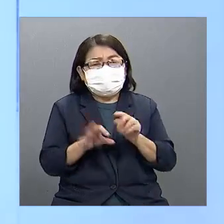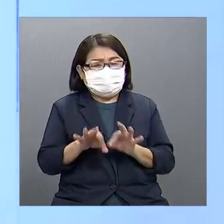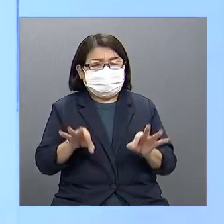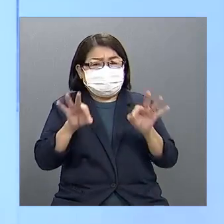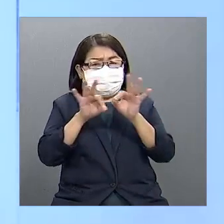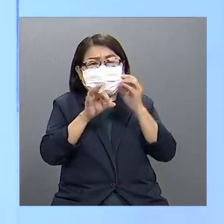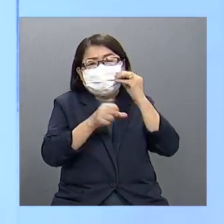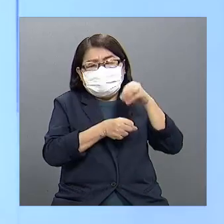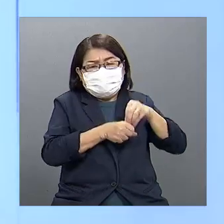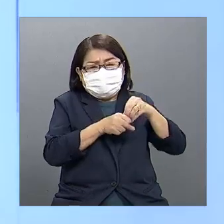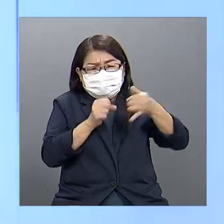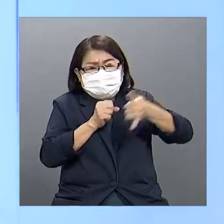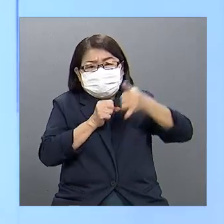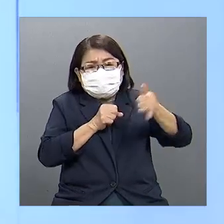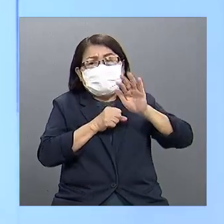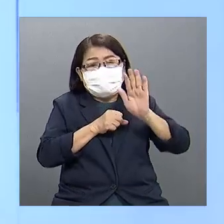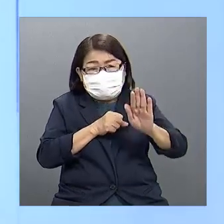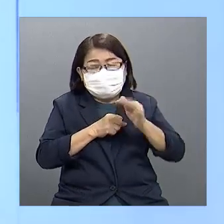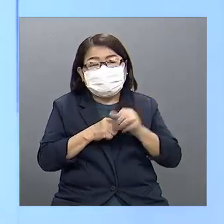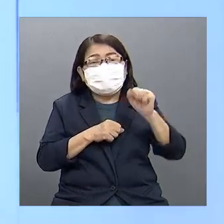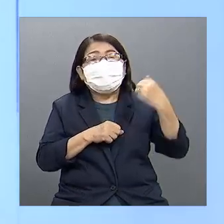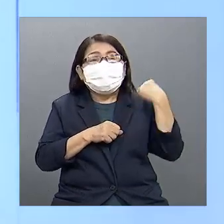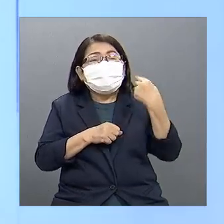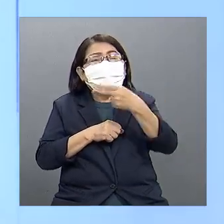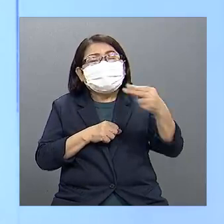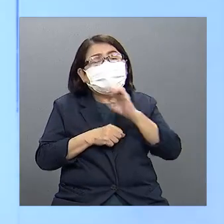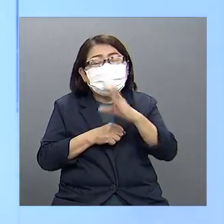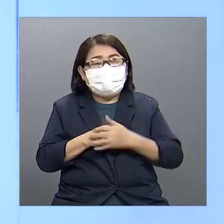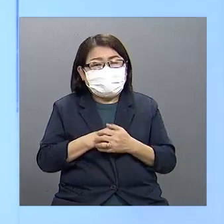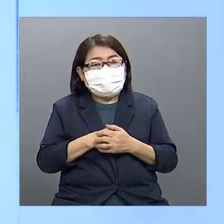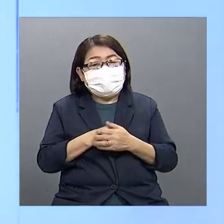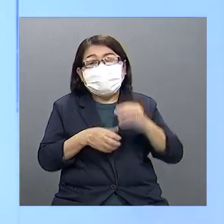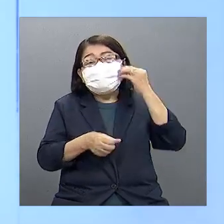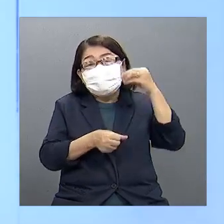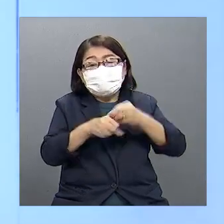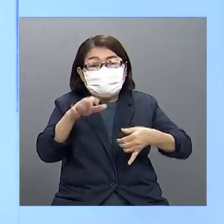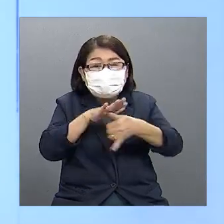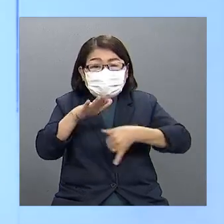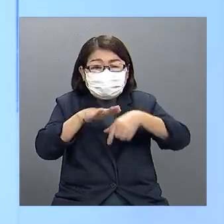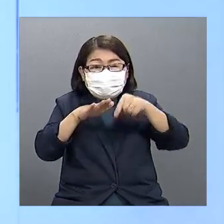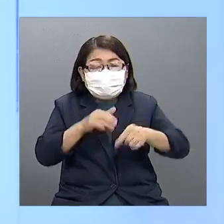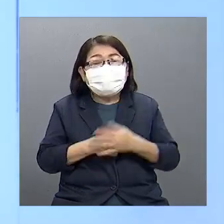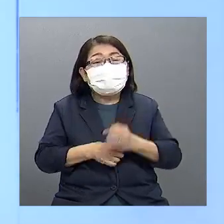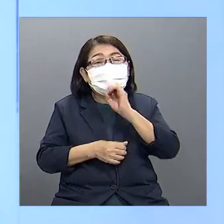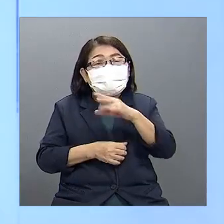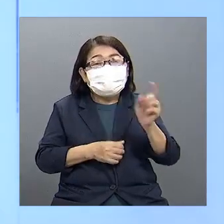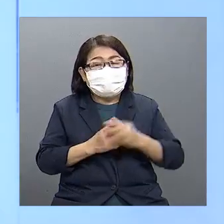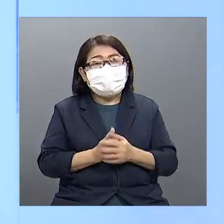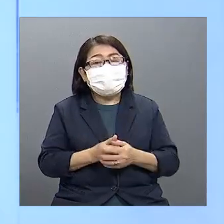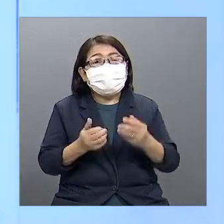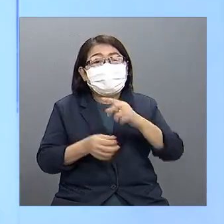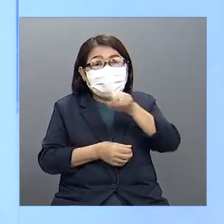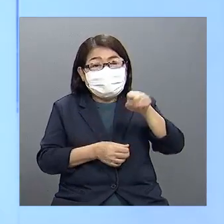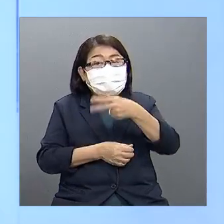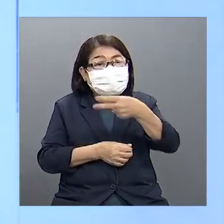เองค่ะจึงมีสำนวนนะคะเรียกเด็กๆที่เติบโตในยุคนี้ว่าบังเกอร์เบบี้นั่นเองค่ะซึ่งคำว่าบังเกอร์เบ